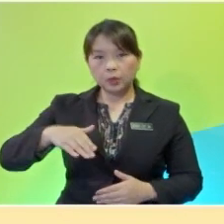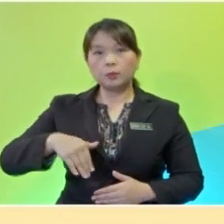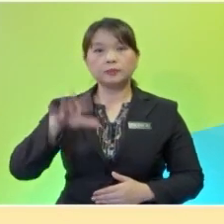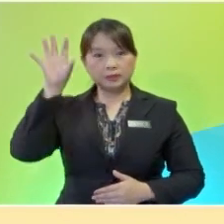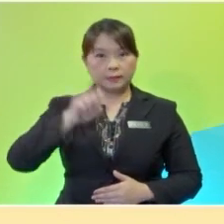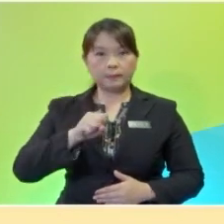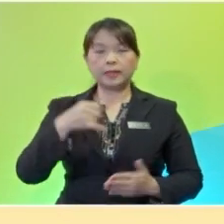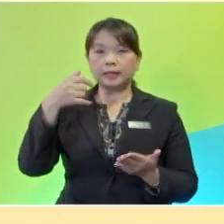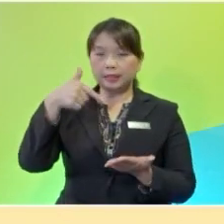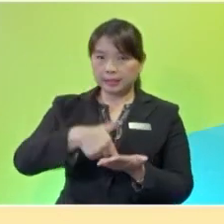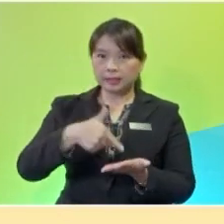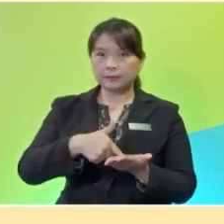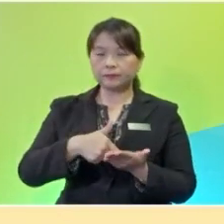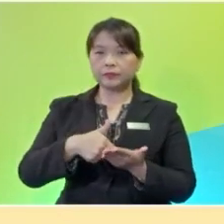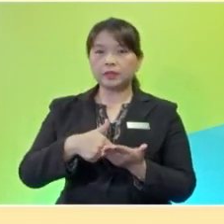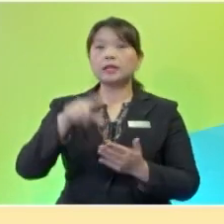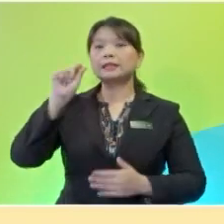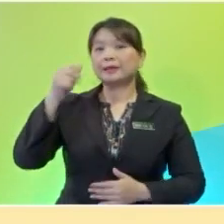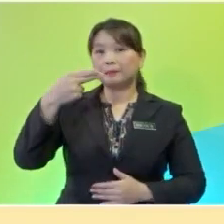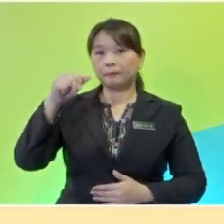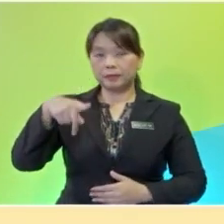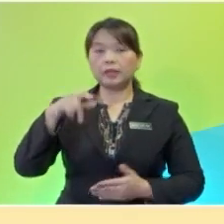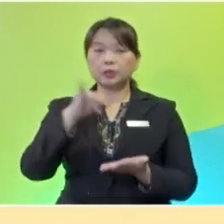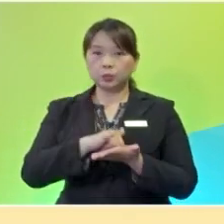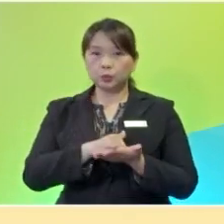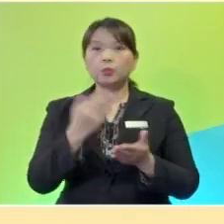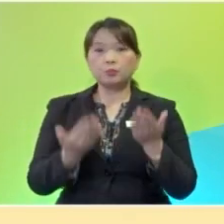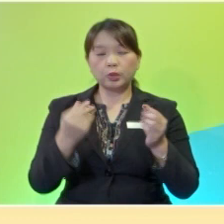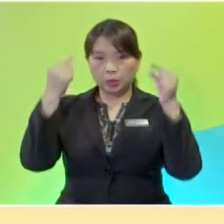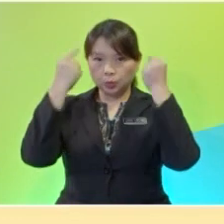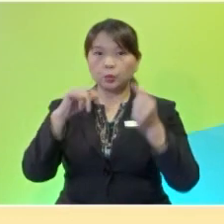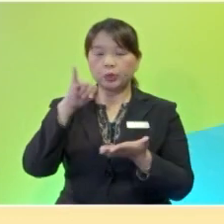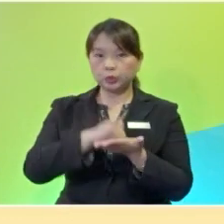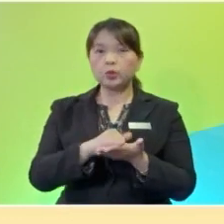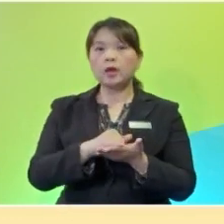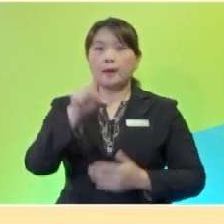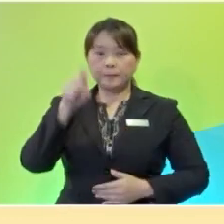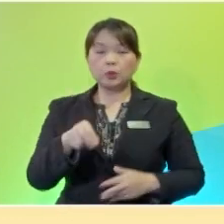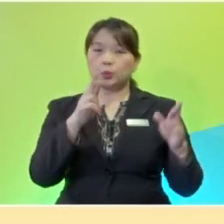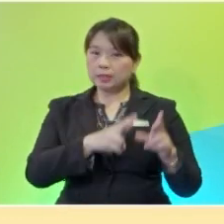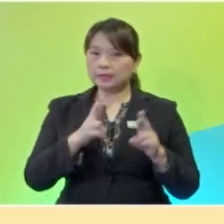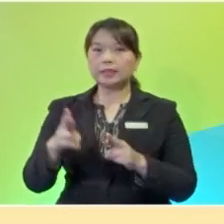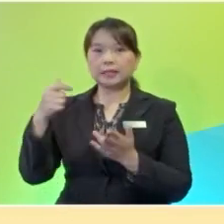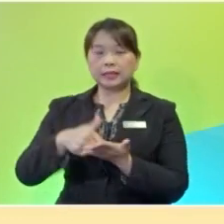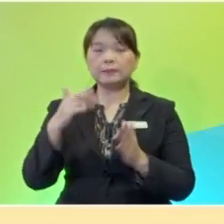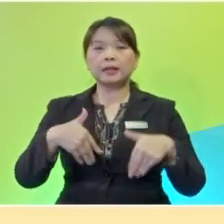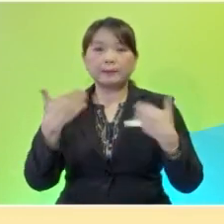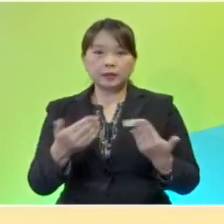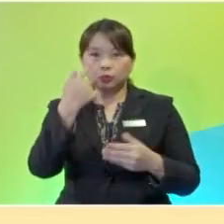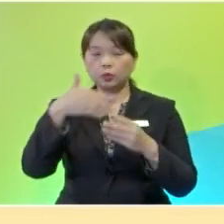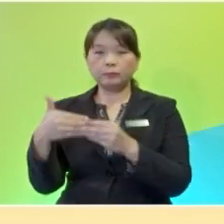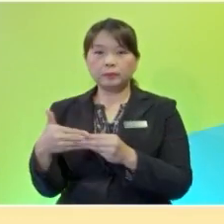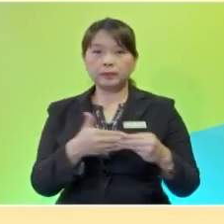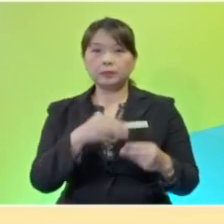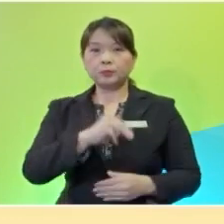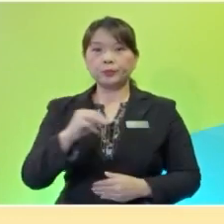下，那么老师就是说刚才我说的，他要做一个有一个计划和后续，他要怎么去辅导有关的学生啊。那